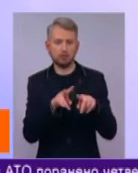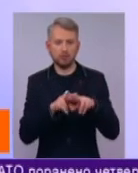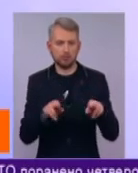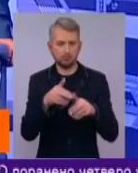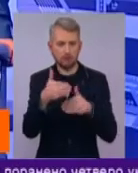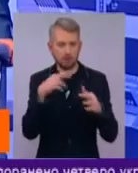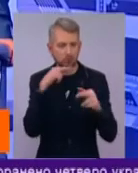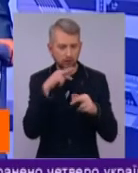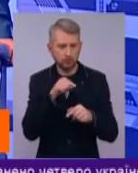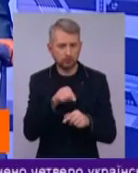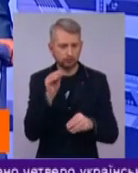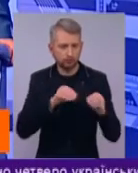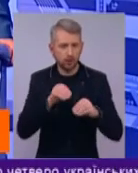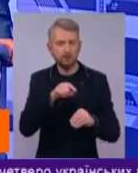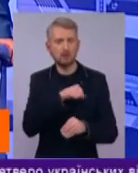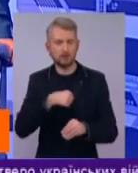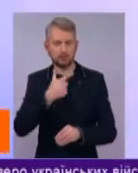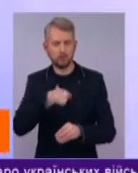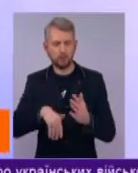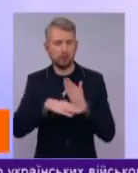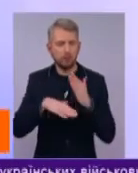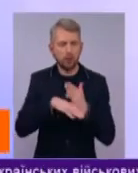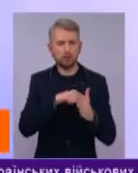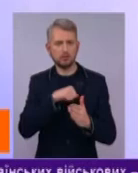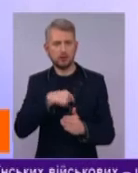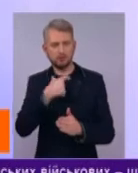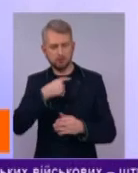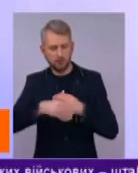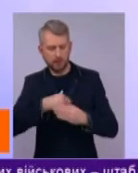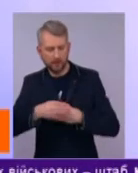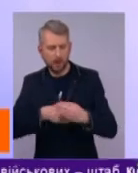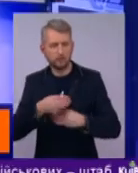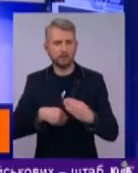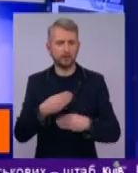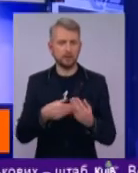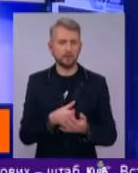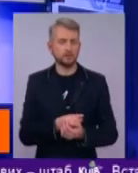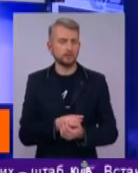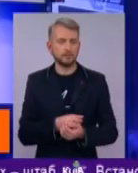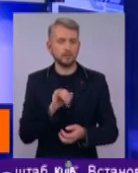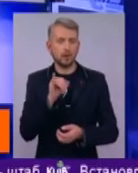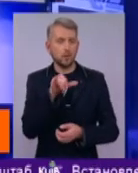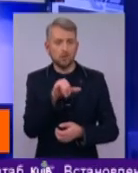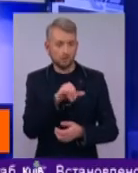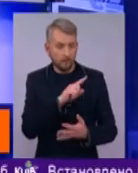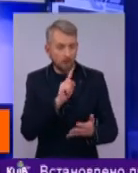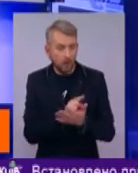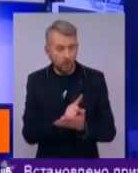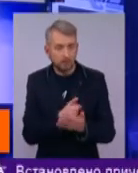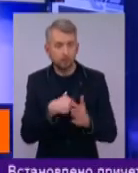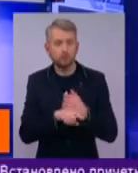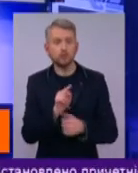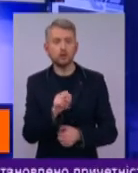сам собі допомагав, сам собі себе перев'язував, перемотував. І в нього це вдалося, тому що